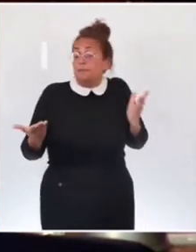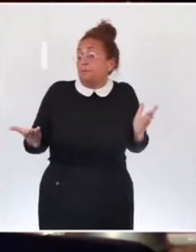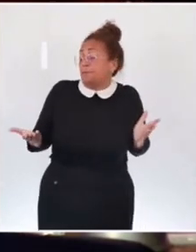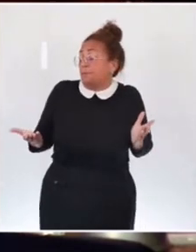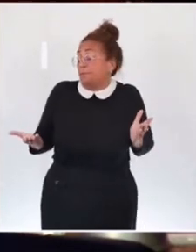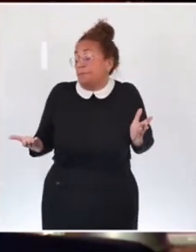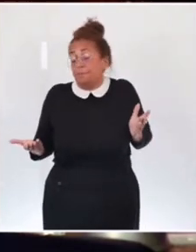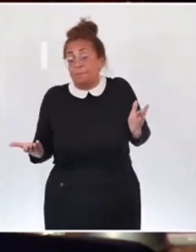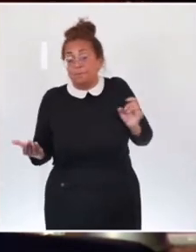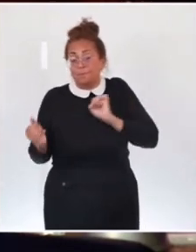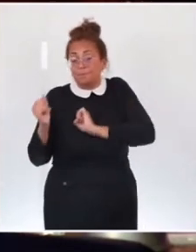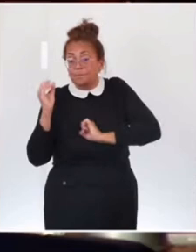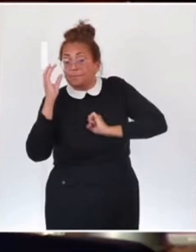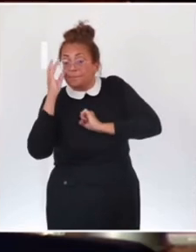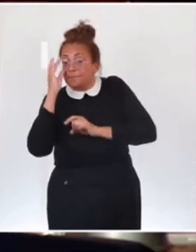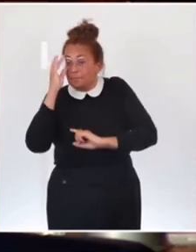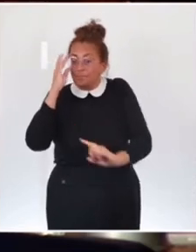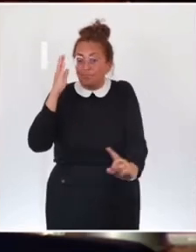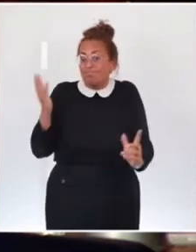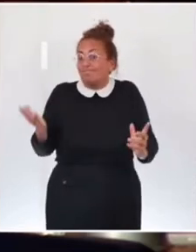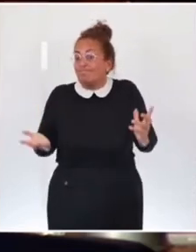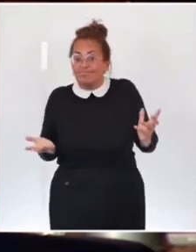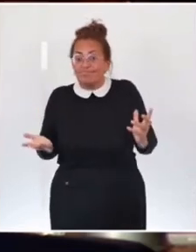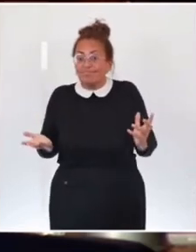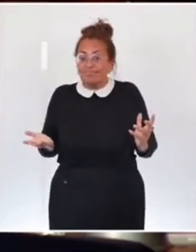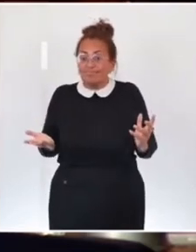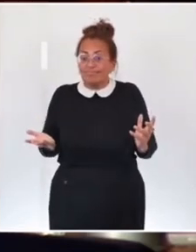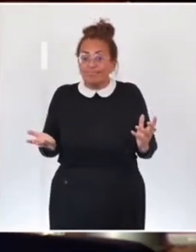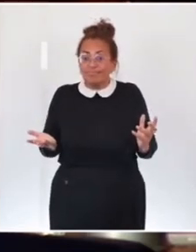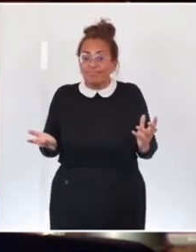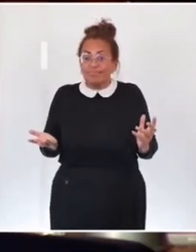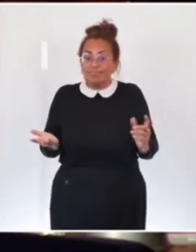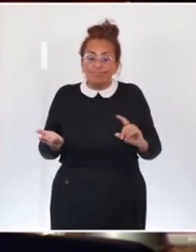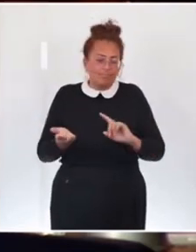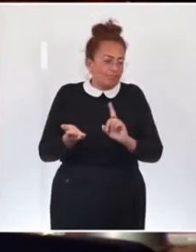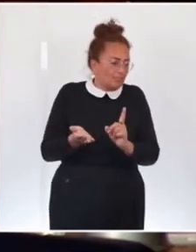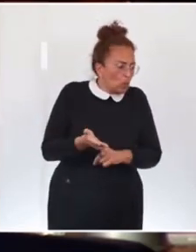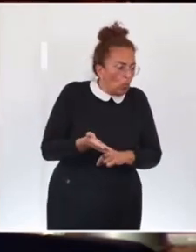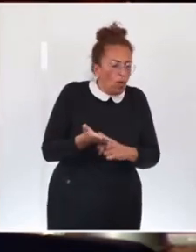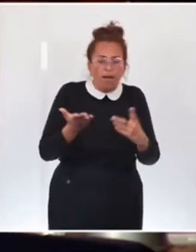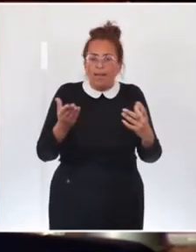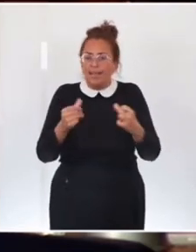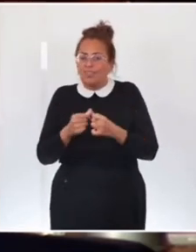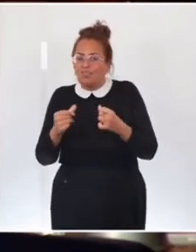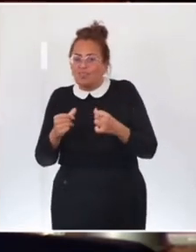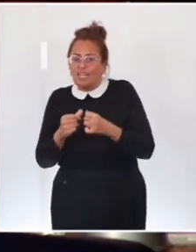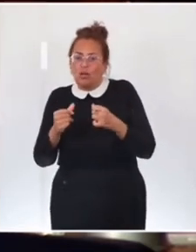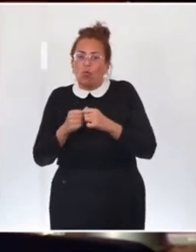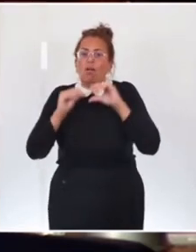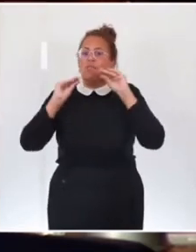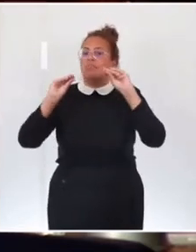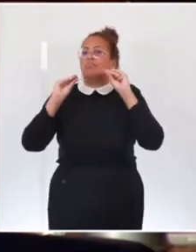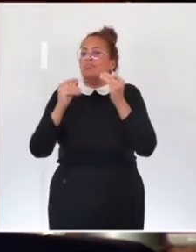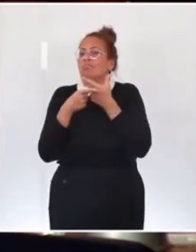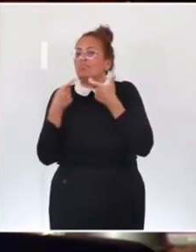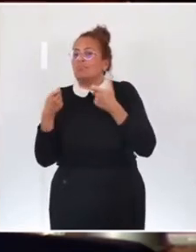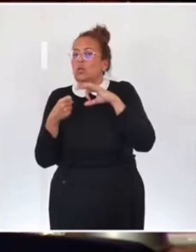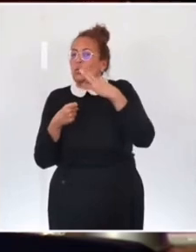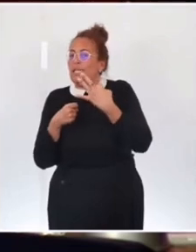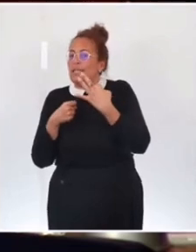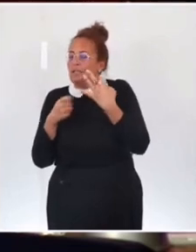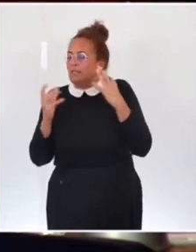non, excusez-moi, vous avez le droit de préserver la diversité commerciale d'un espace. Excusez-moi,